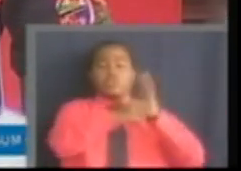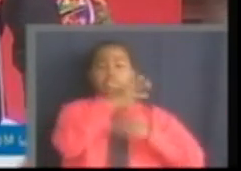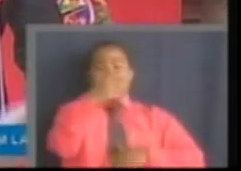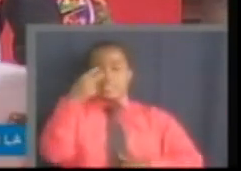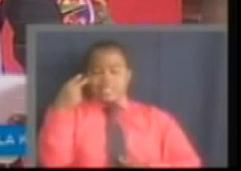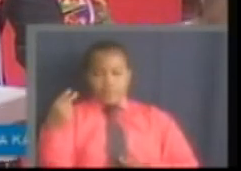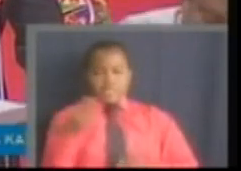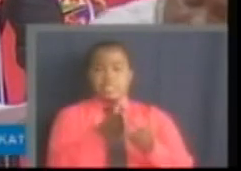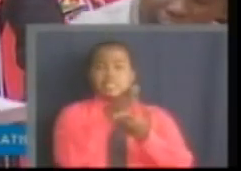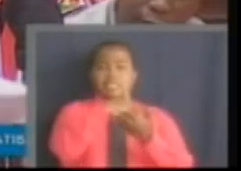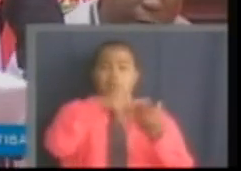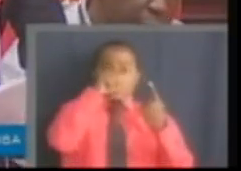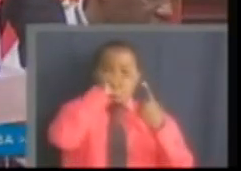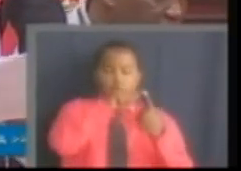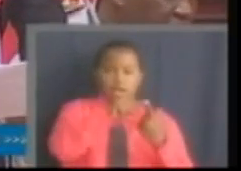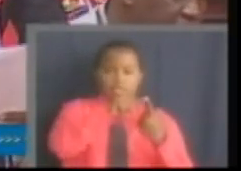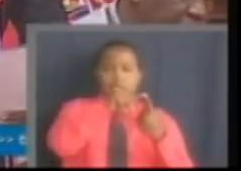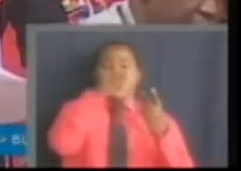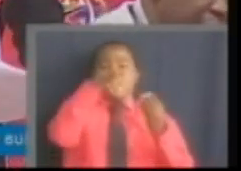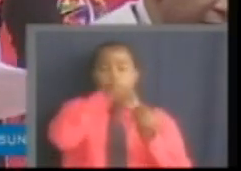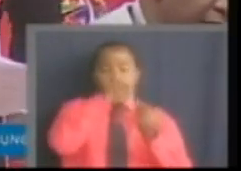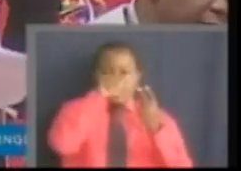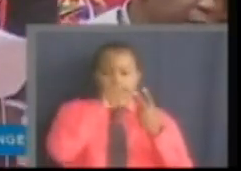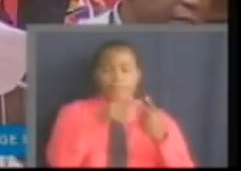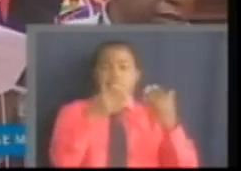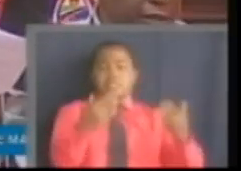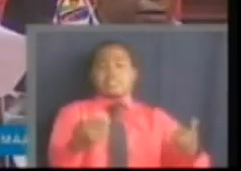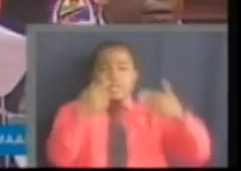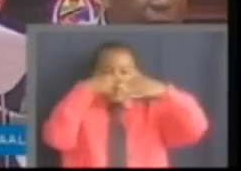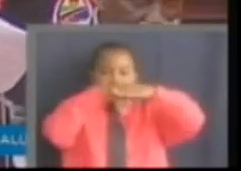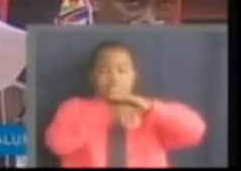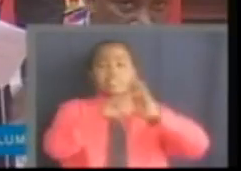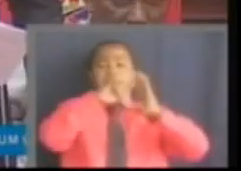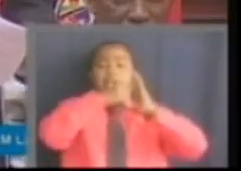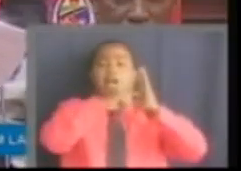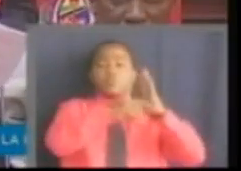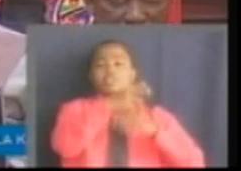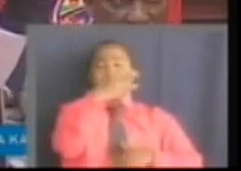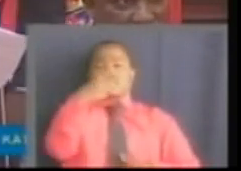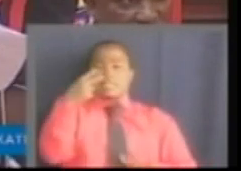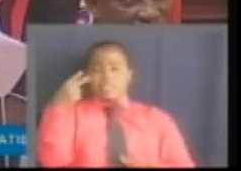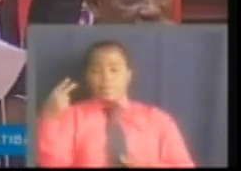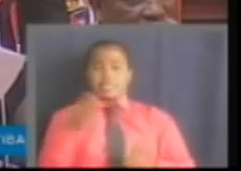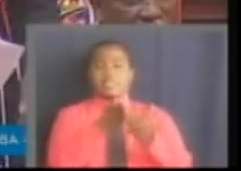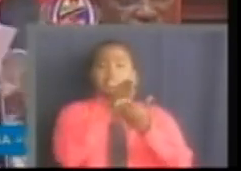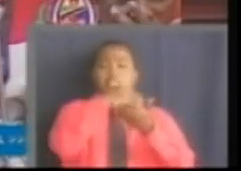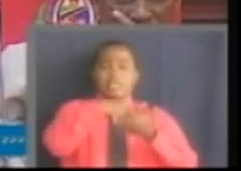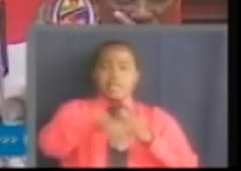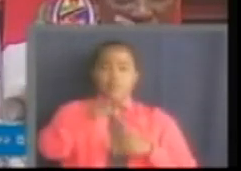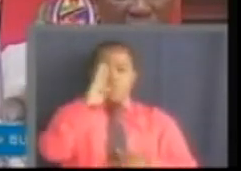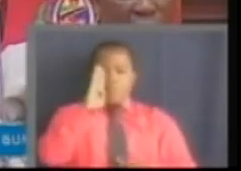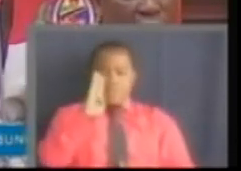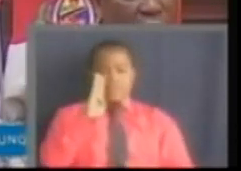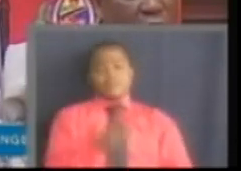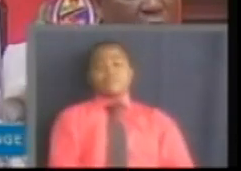pili, naomba nijielekeze vile vile kwenye kanuni ya 32 fasiri ya D